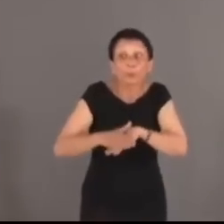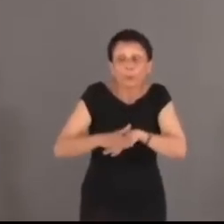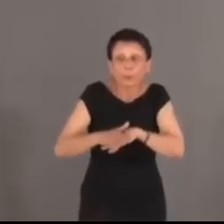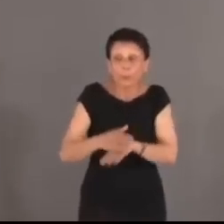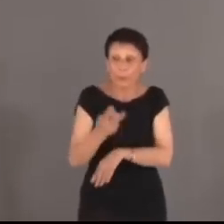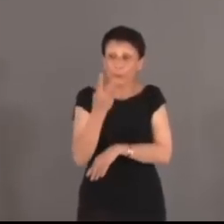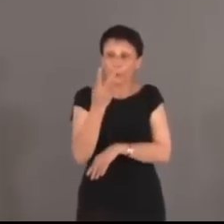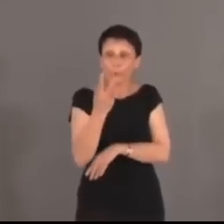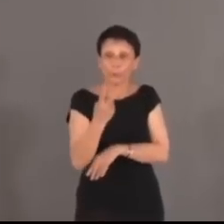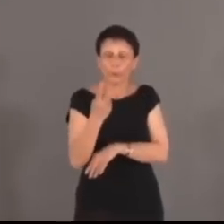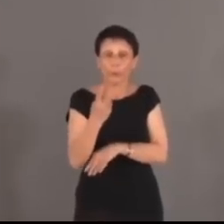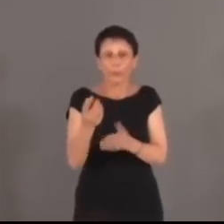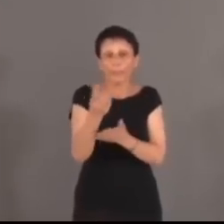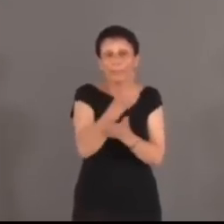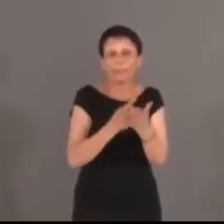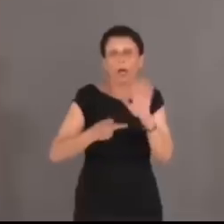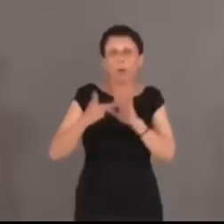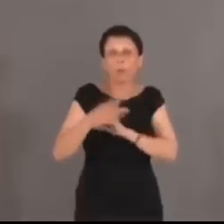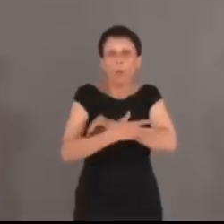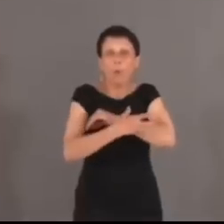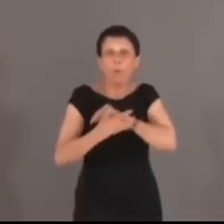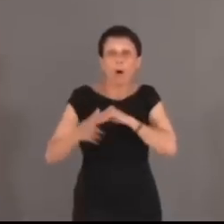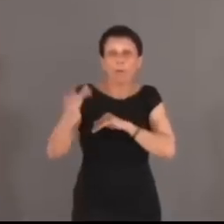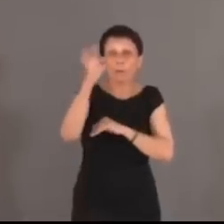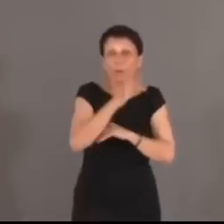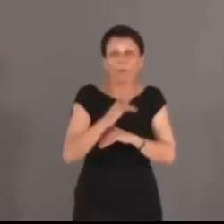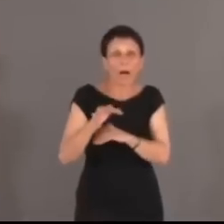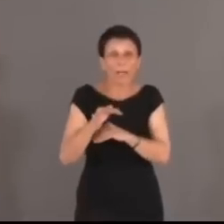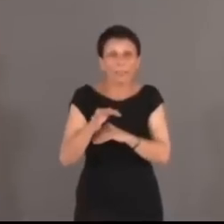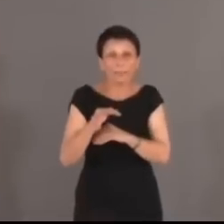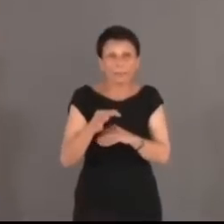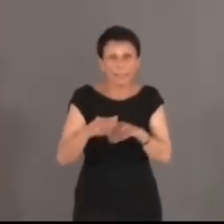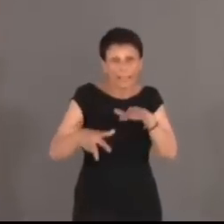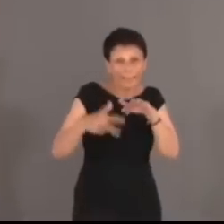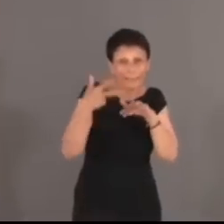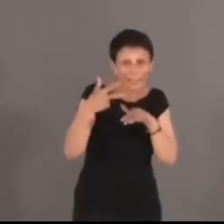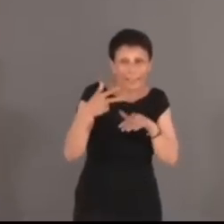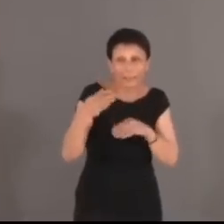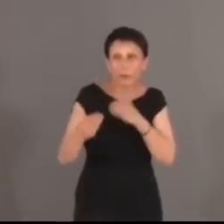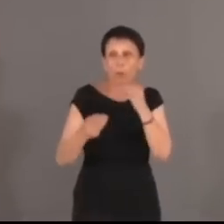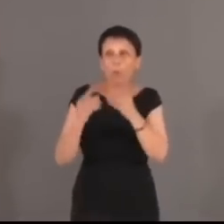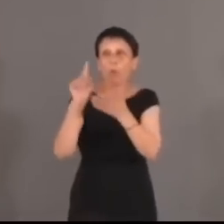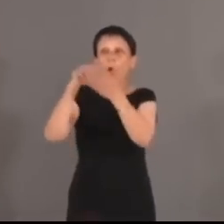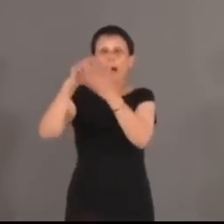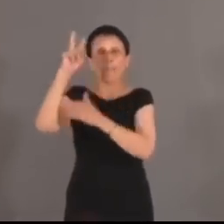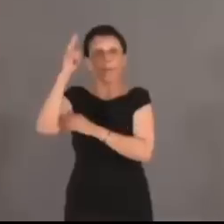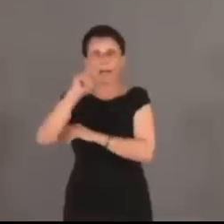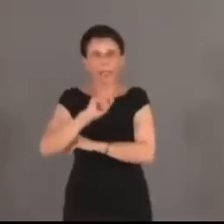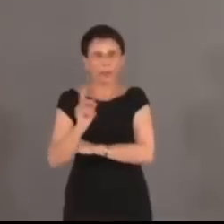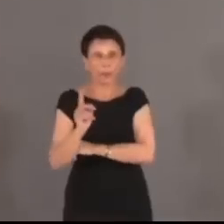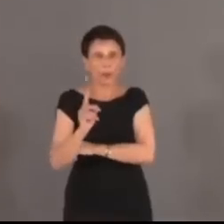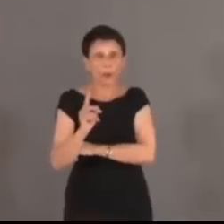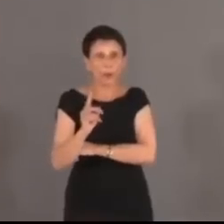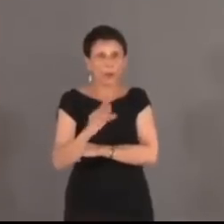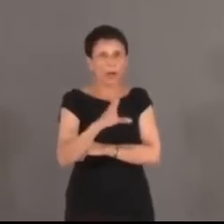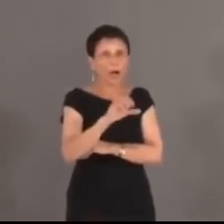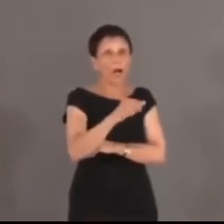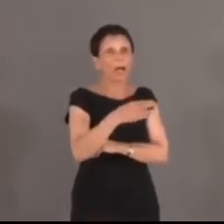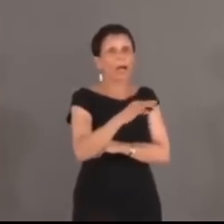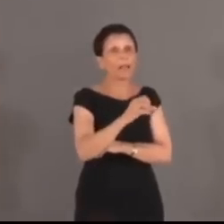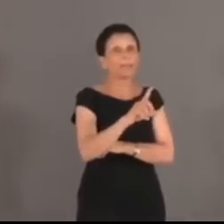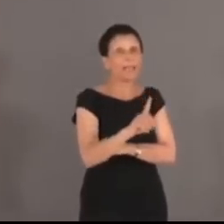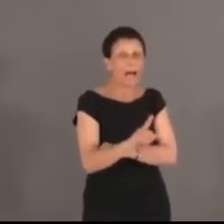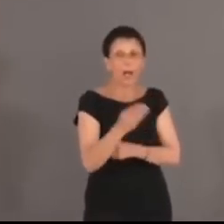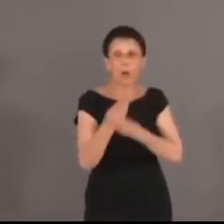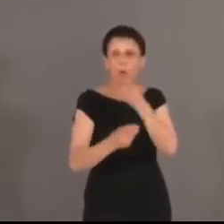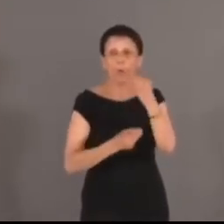deux départements les plus pauvres de France, ce ne sont pas les Bouches-du-Rhône ni la Seine-Saint-Denis. Ce sont le Cantal et la Creuse. Entend-on